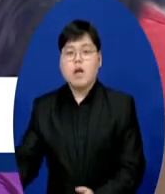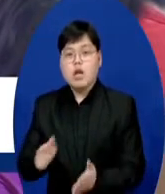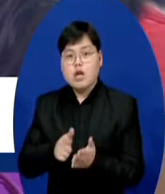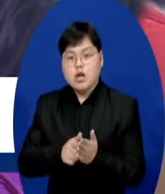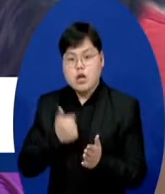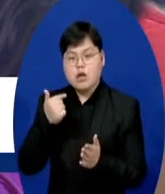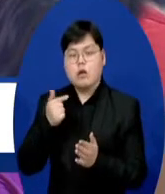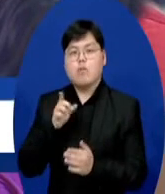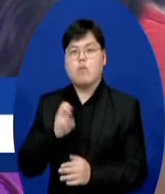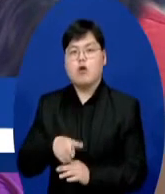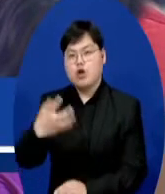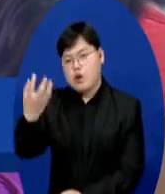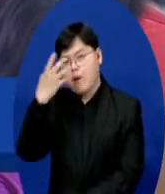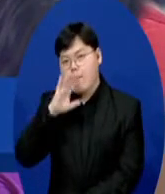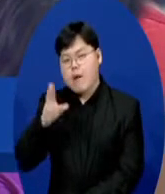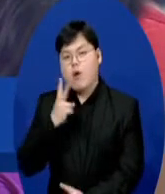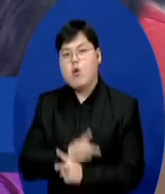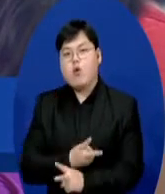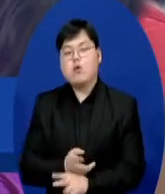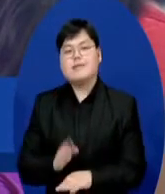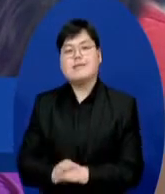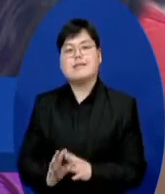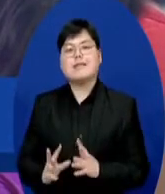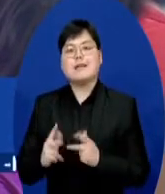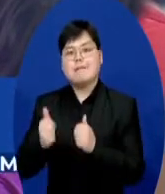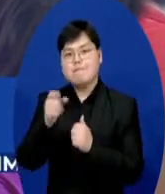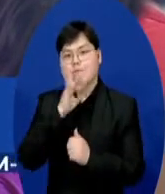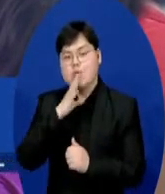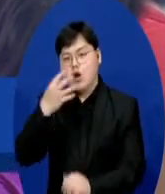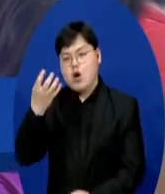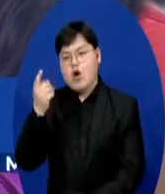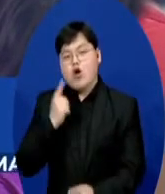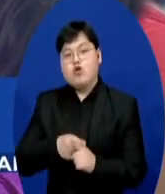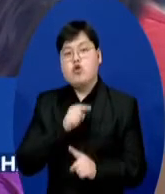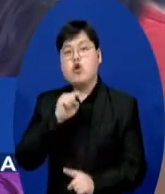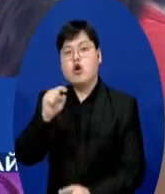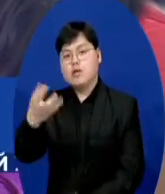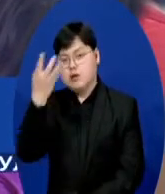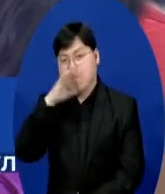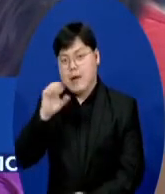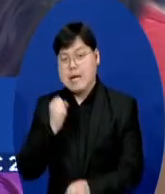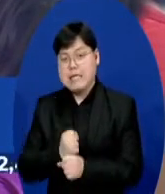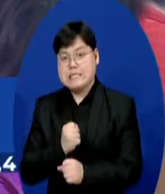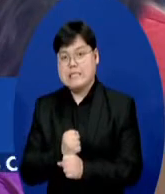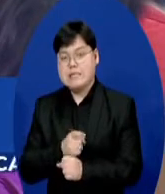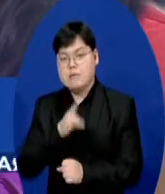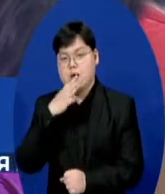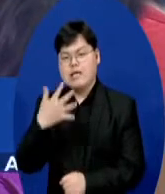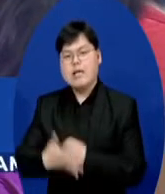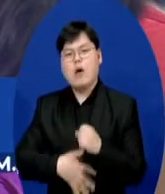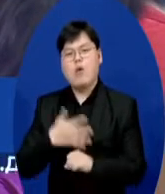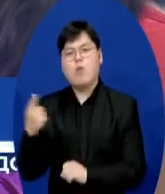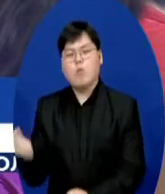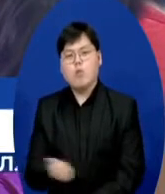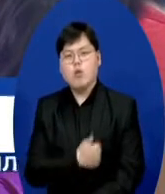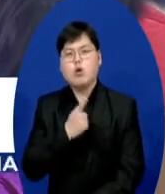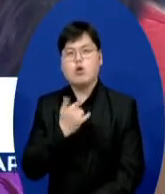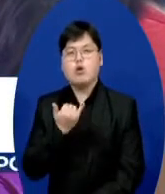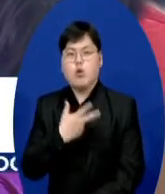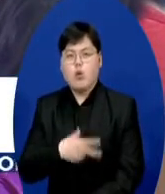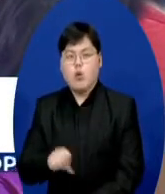Шаардлагатай бол төрийн албанд одоо хуулийн өөрчлөлт оруулж орон нутгад ажиллаж байгаа төрийн захааны албаачдад 5 жилд тутам нэг